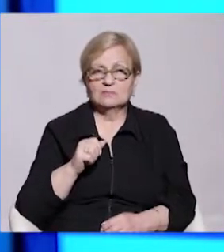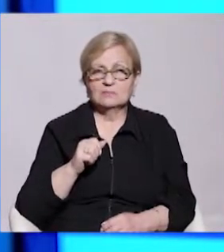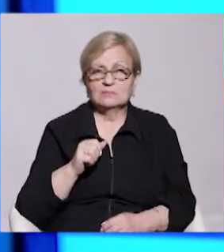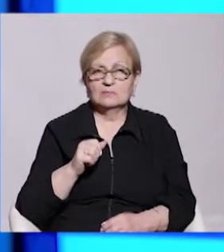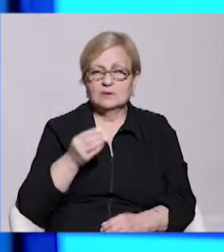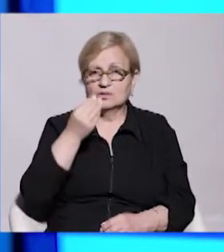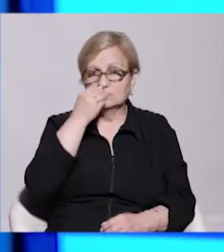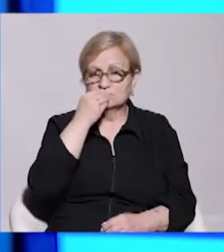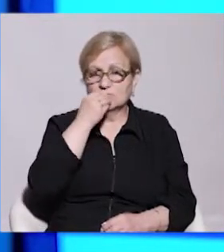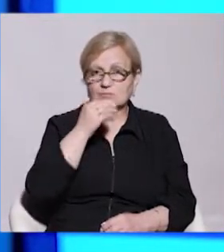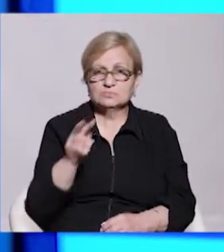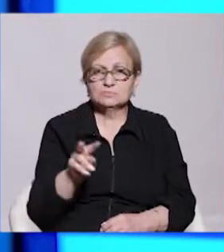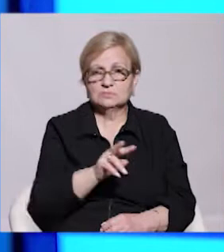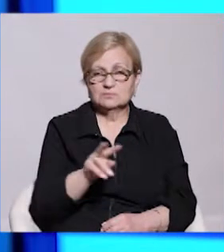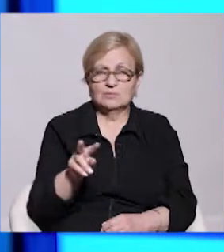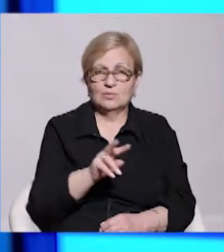მიირთვა